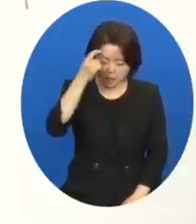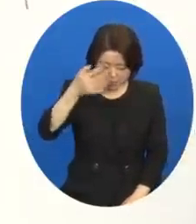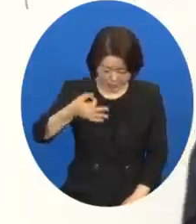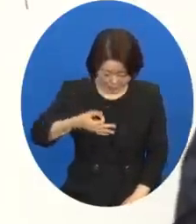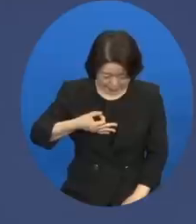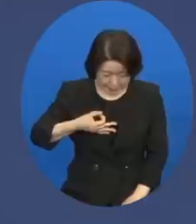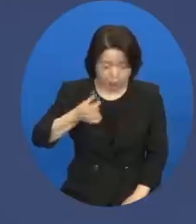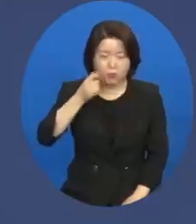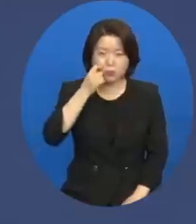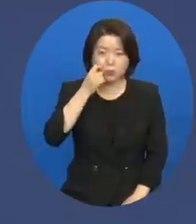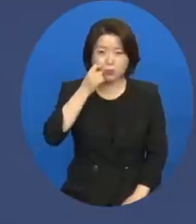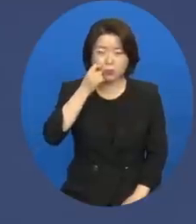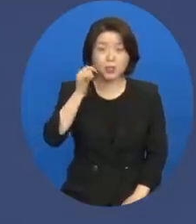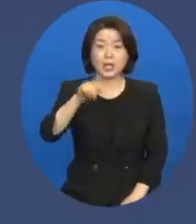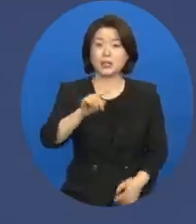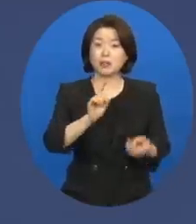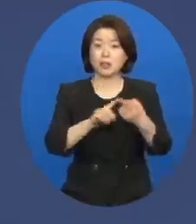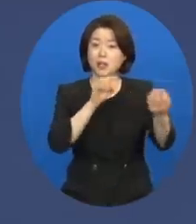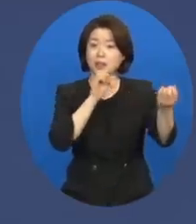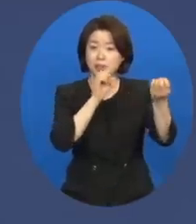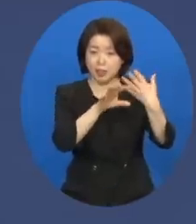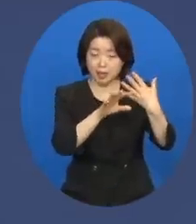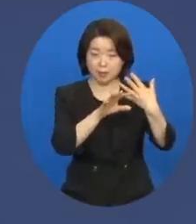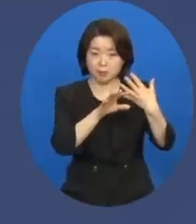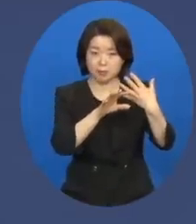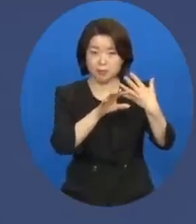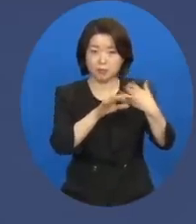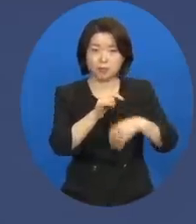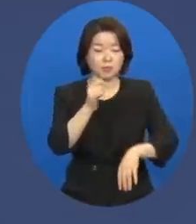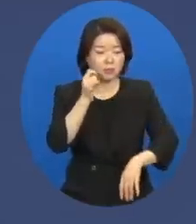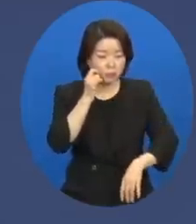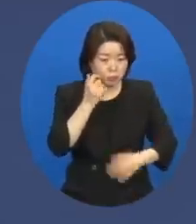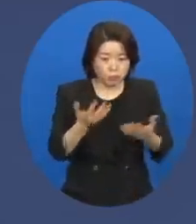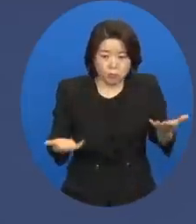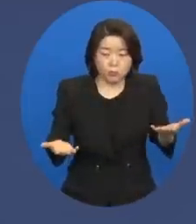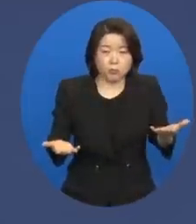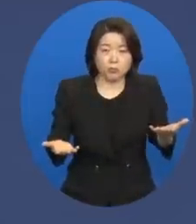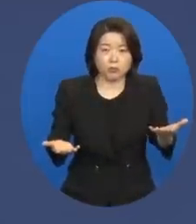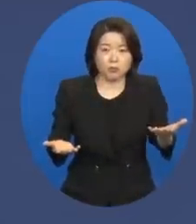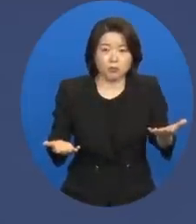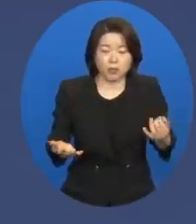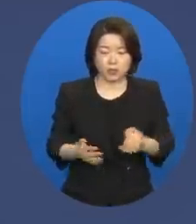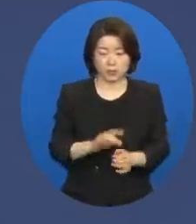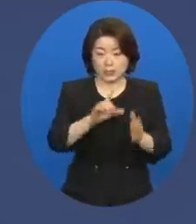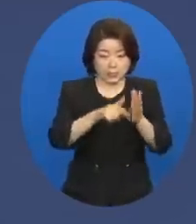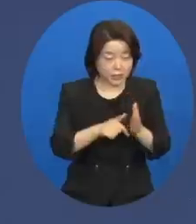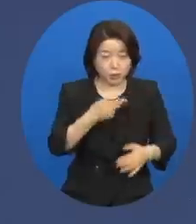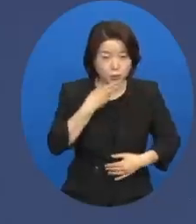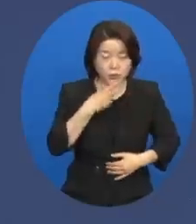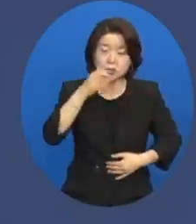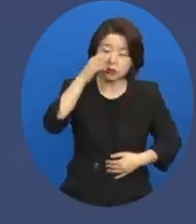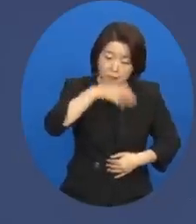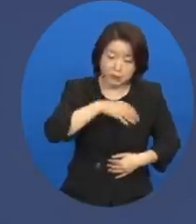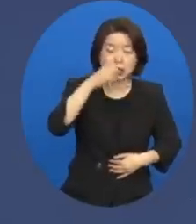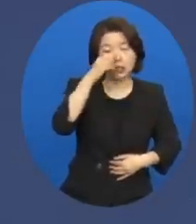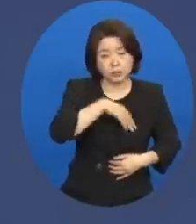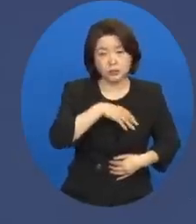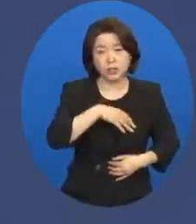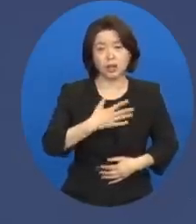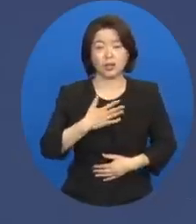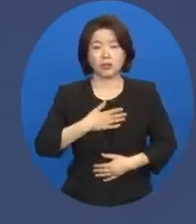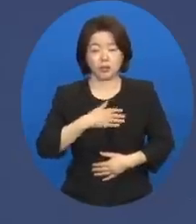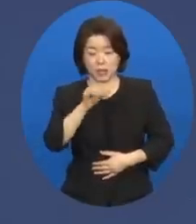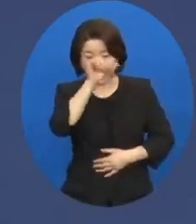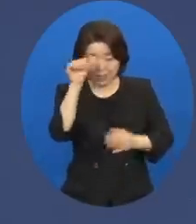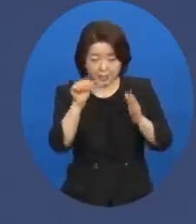해보고 여기에 대한 대답을 할 겨를도 없이 그냥 내